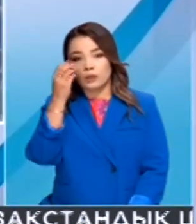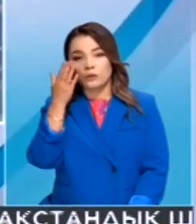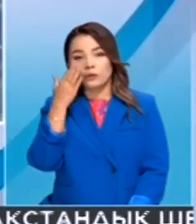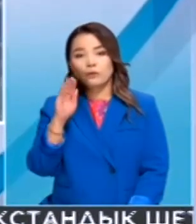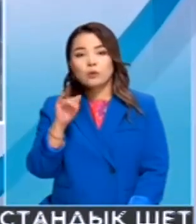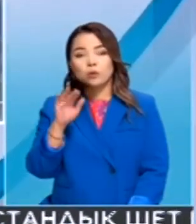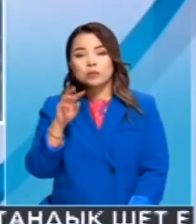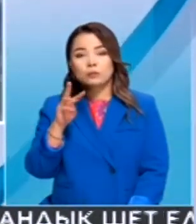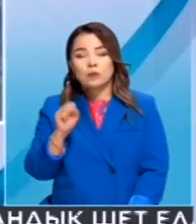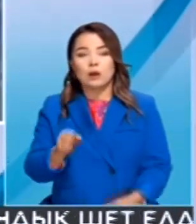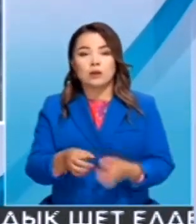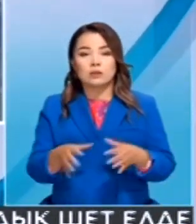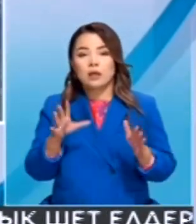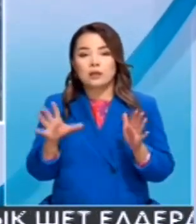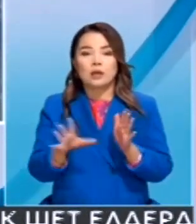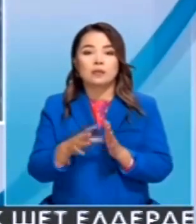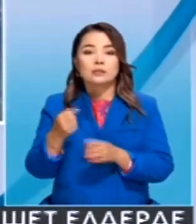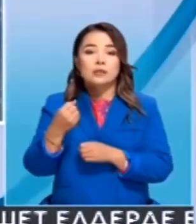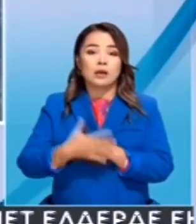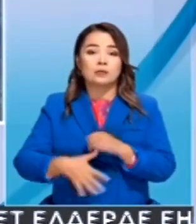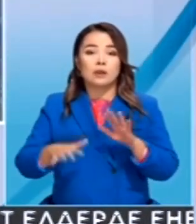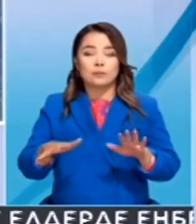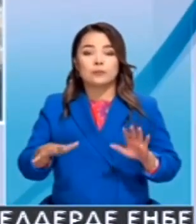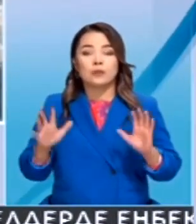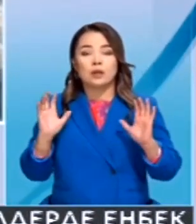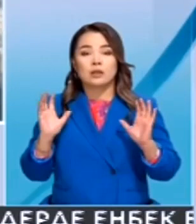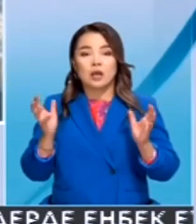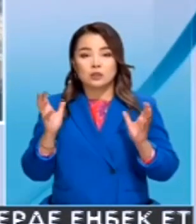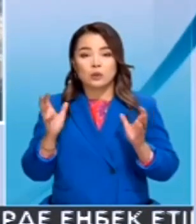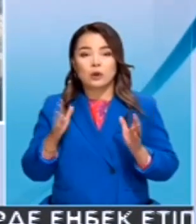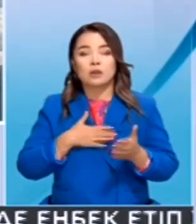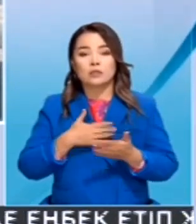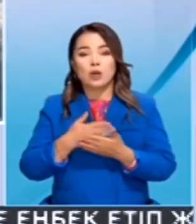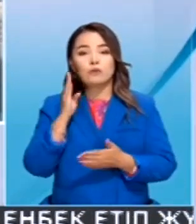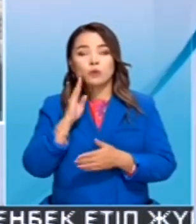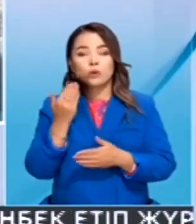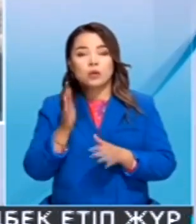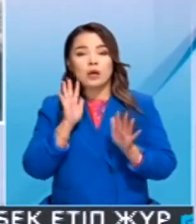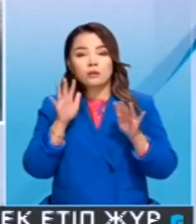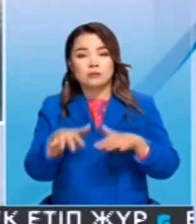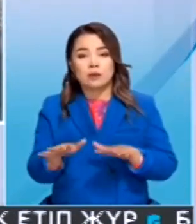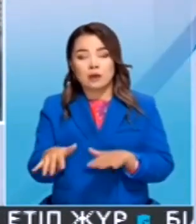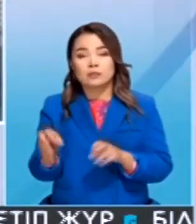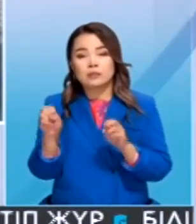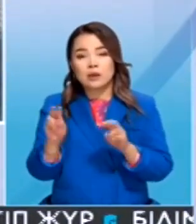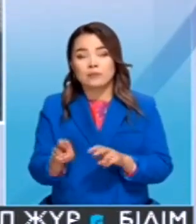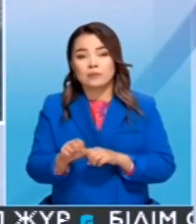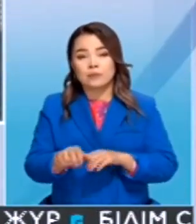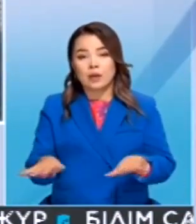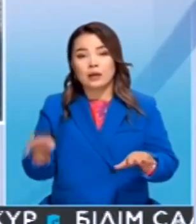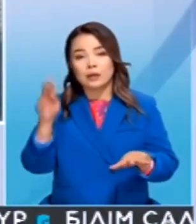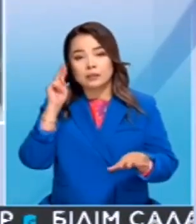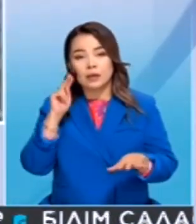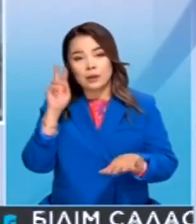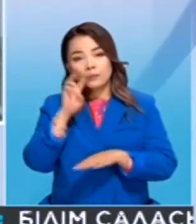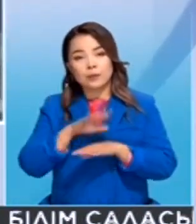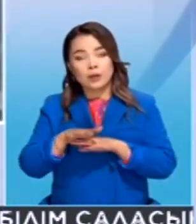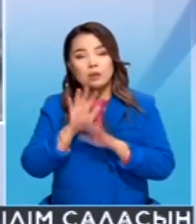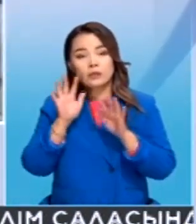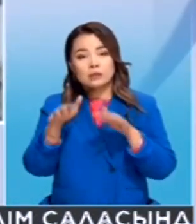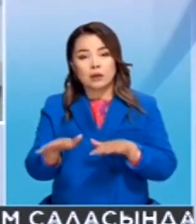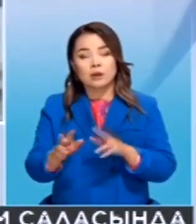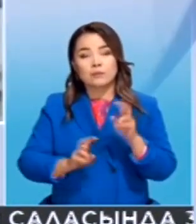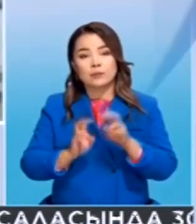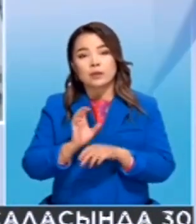Жапония Фукусима атом электростанциясынан радиоактивті суды тынық мұхитқа жібере бастады. Қытай бұл мемлекеттен теңіз